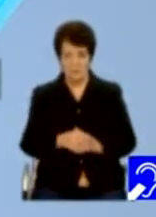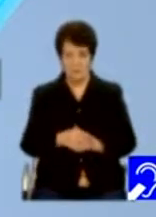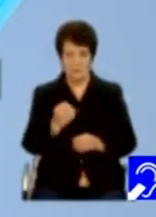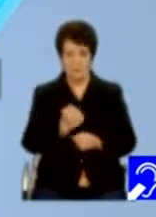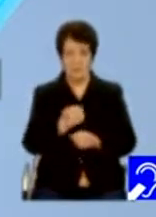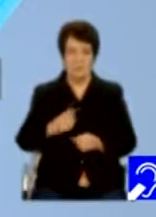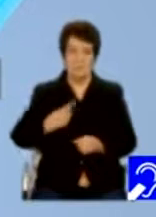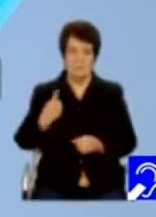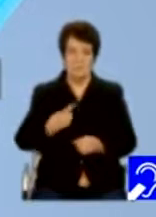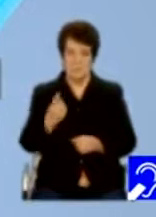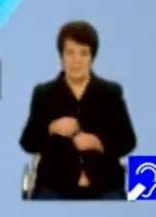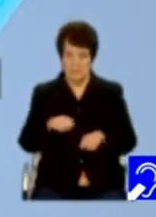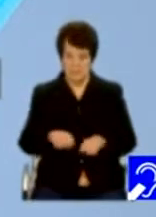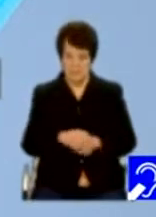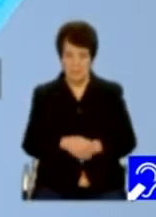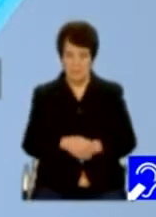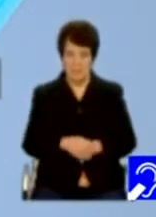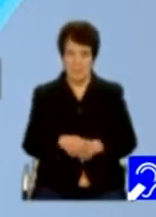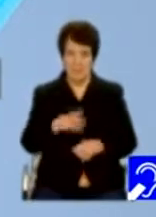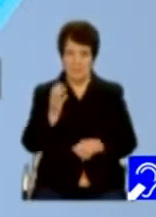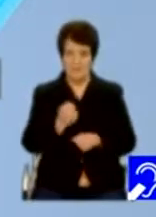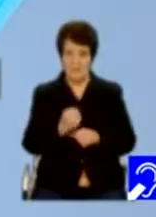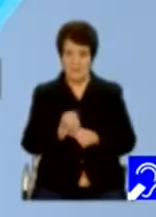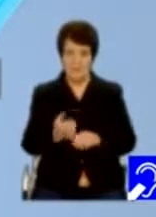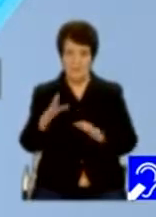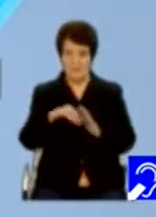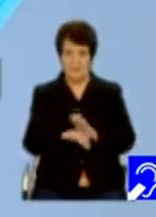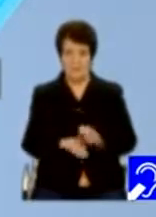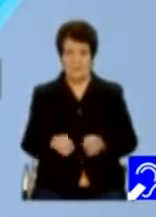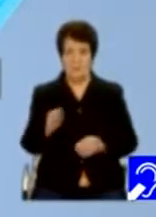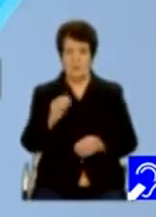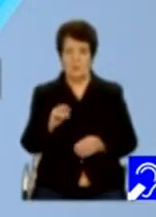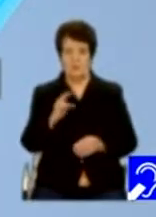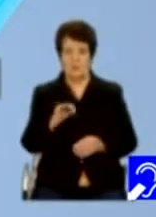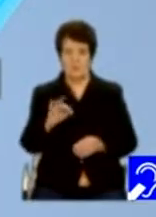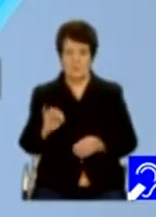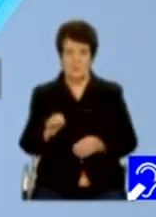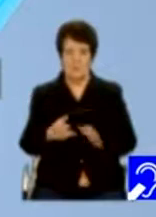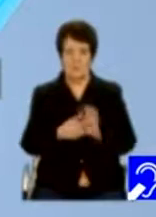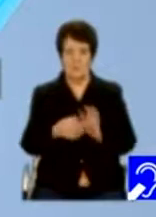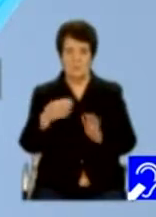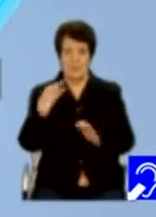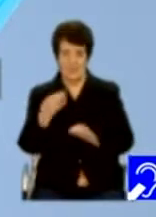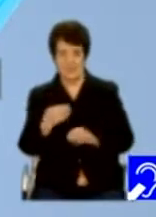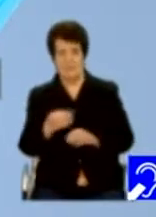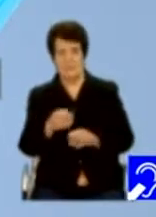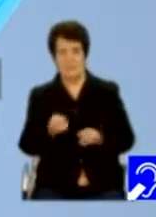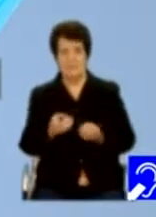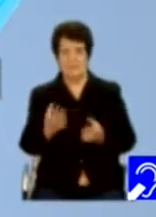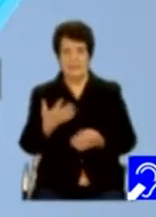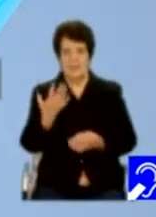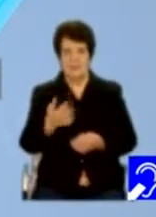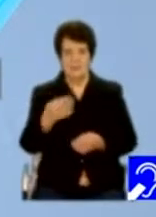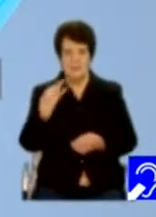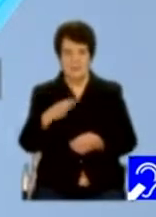făcut și masteratul în drept, după care am activat în cadrul Ministerului Justiției 8 ani de zile, dintre care